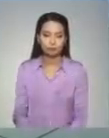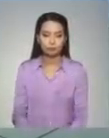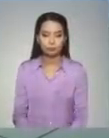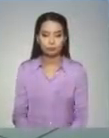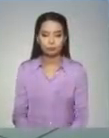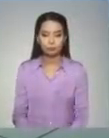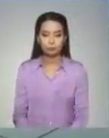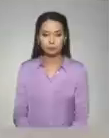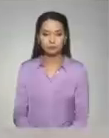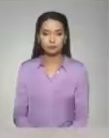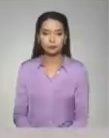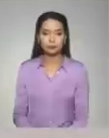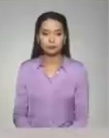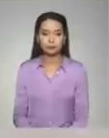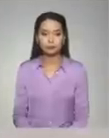Ольга Литвина.